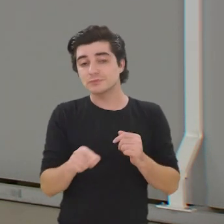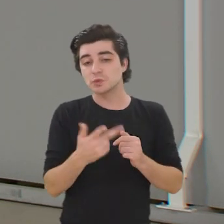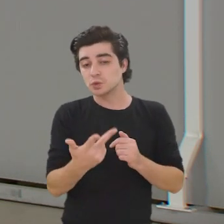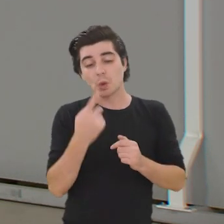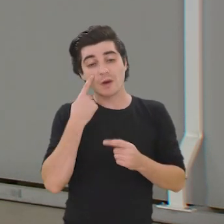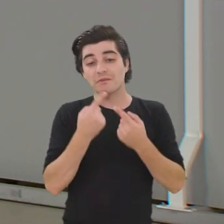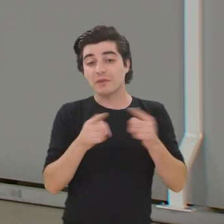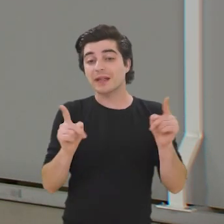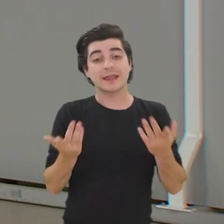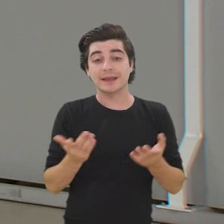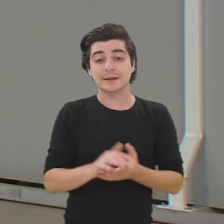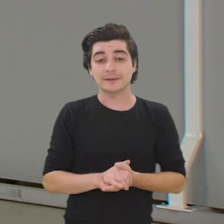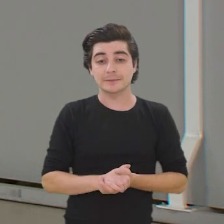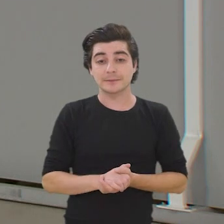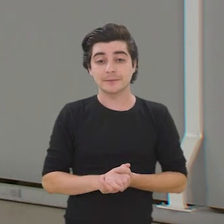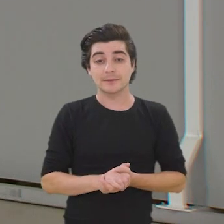farklı?